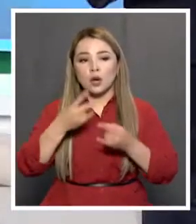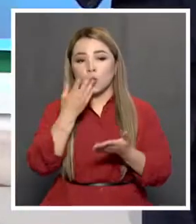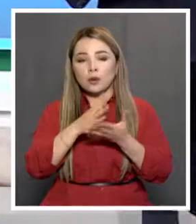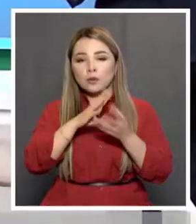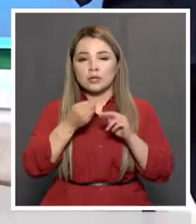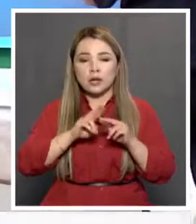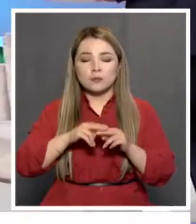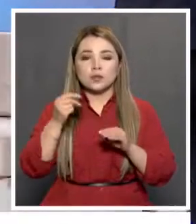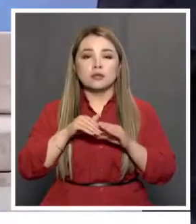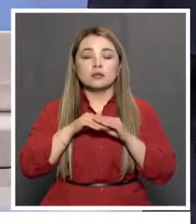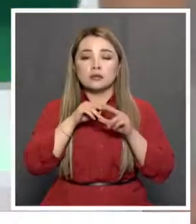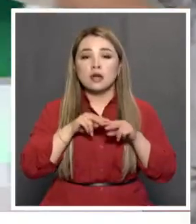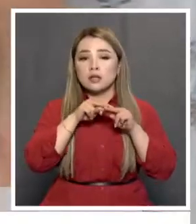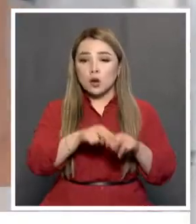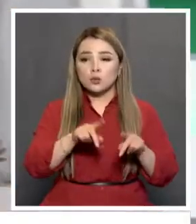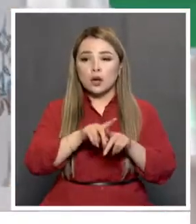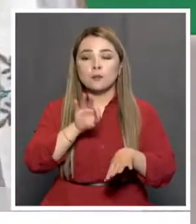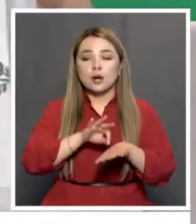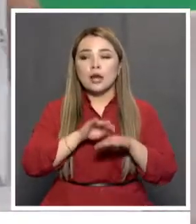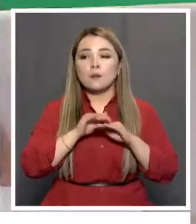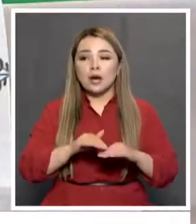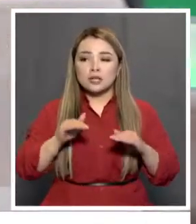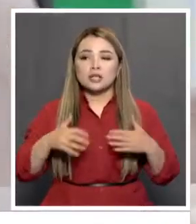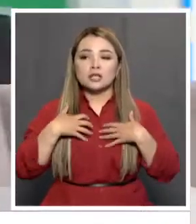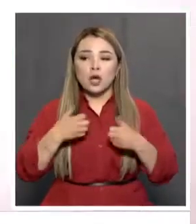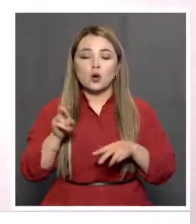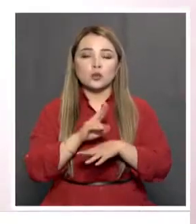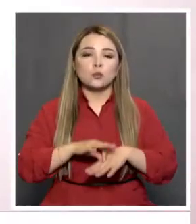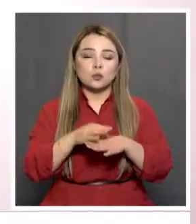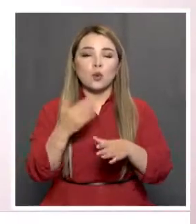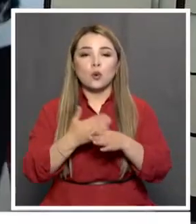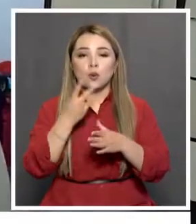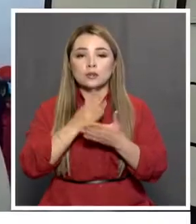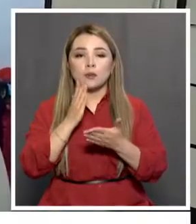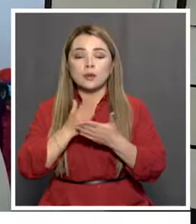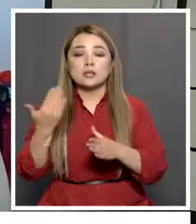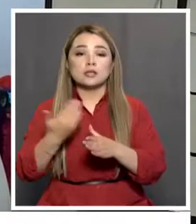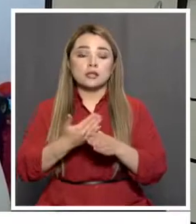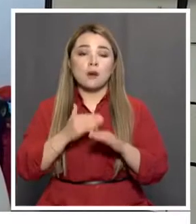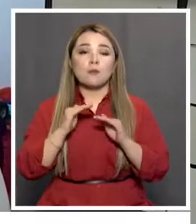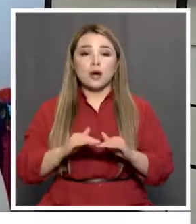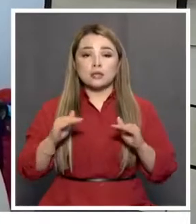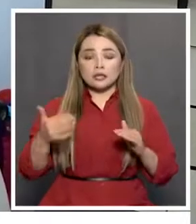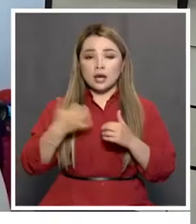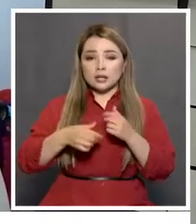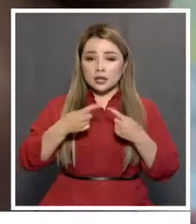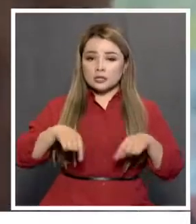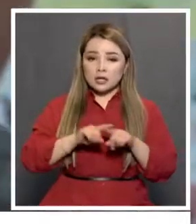көрсетілген есепшотқа қаржы аударып, науқас балалардың еміне қолдау көрсете алады. Жәрдемге мұқтаж балғындар